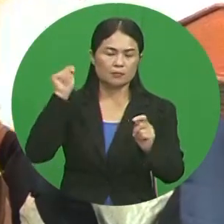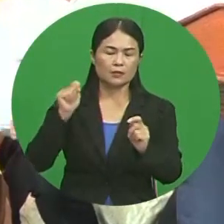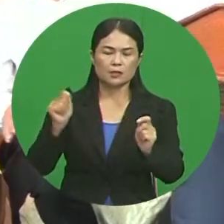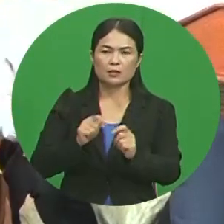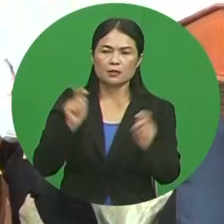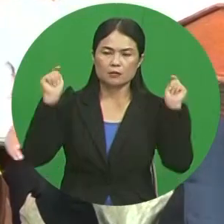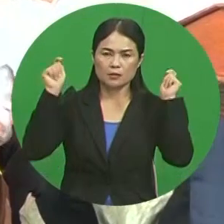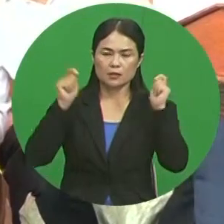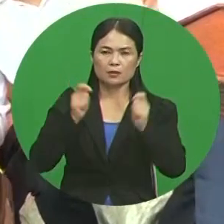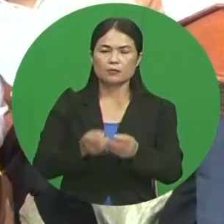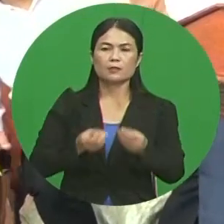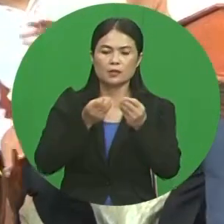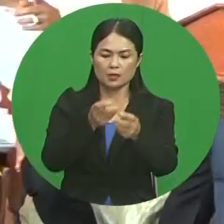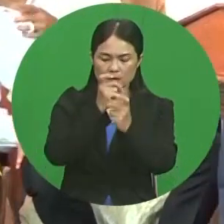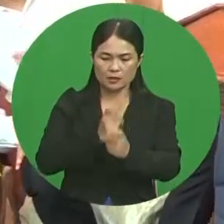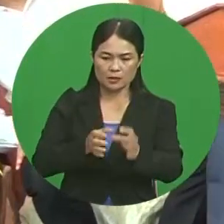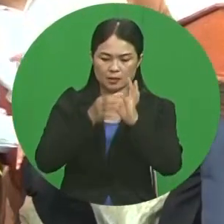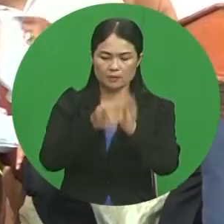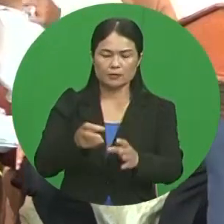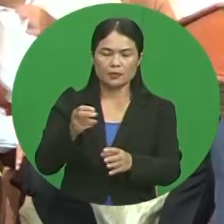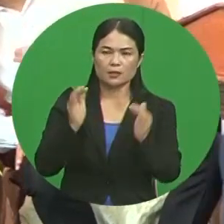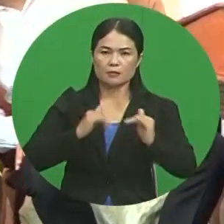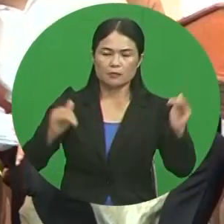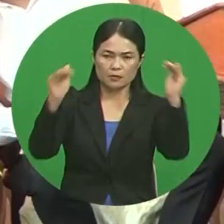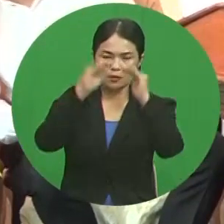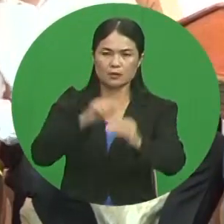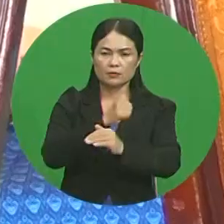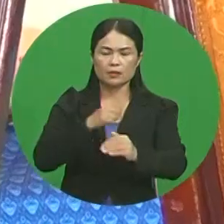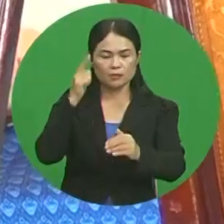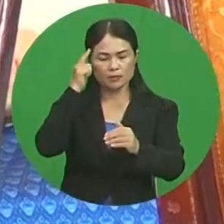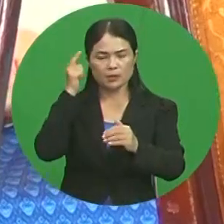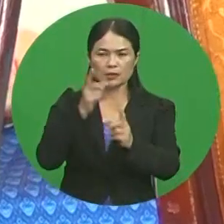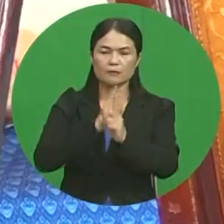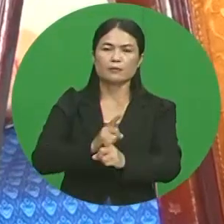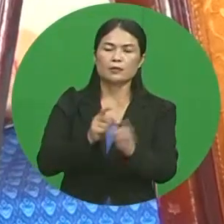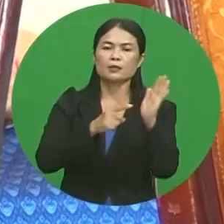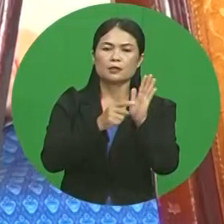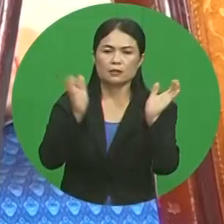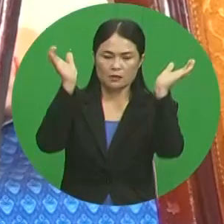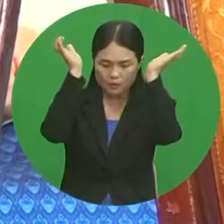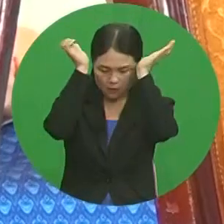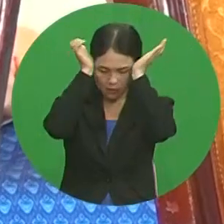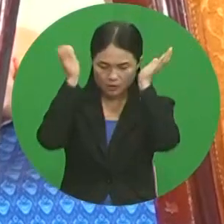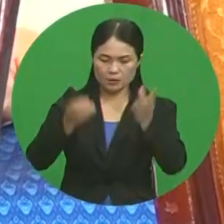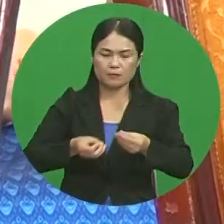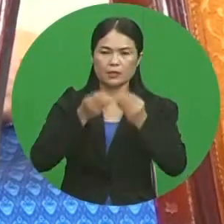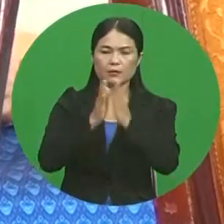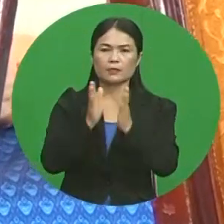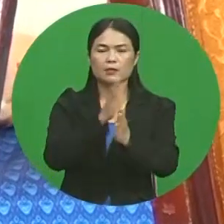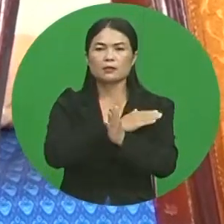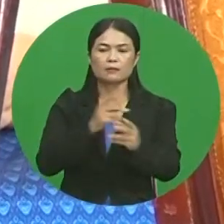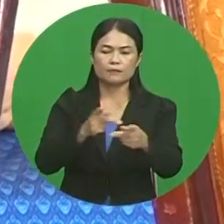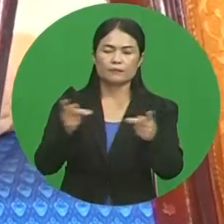ណ្យទាននិងគោរពប្រតិបត្តិសាសនានានាតាមជំនឿការដង្ហែអង្គធនទានមកវេប្រគេនព្រះសង្